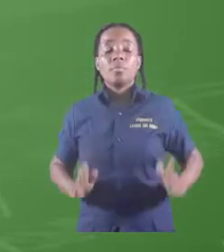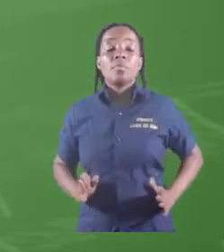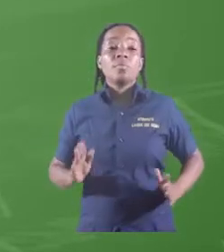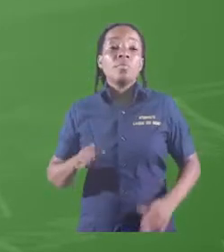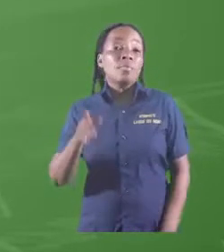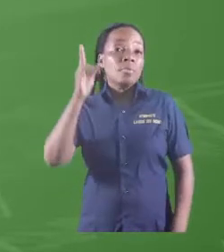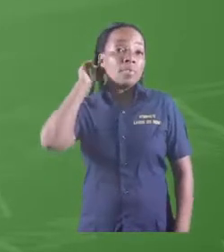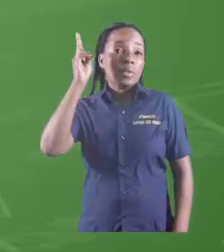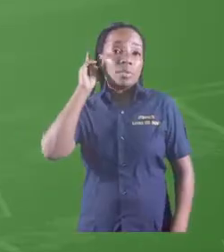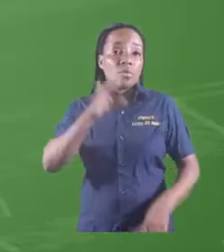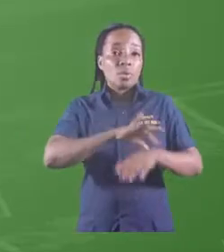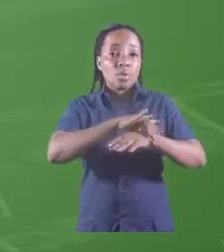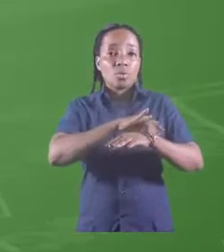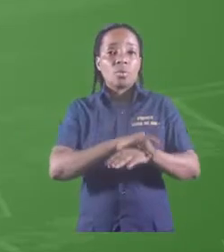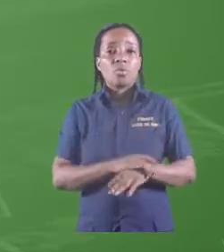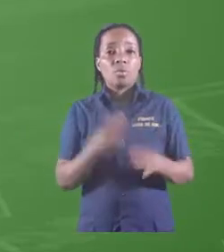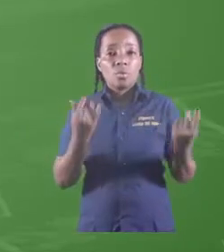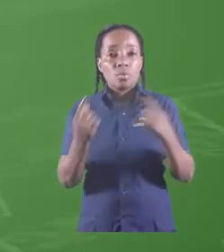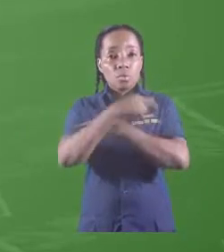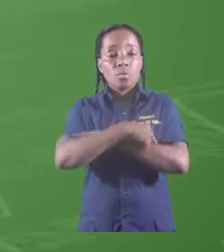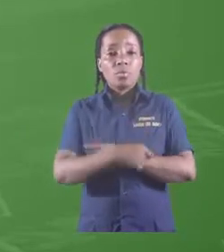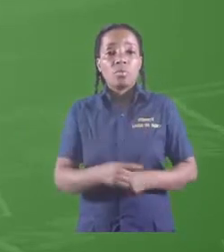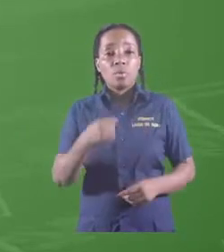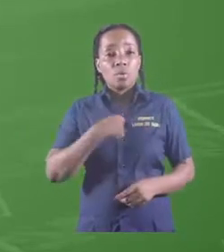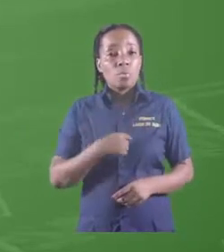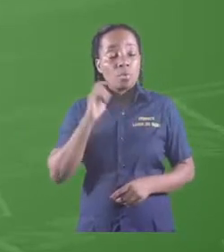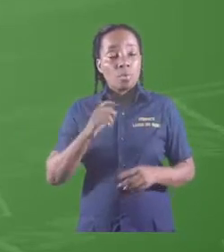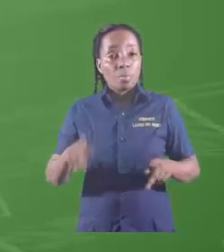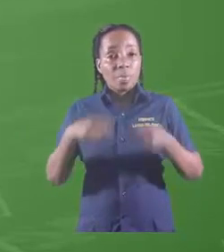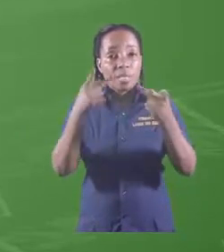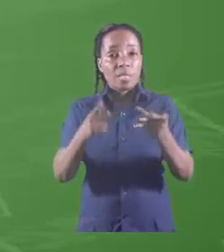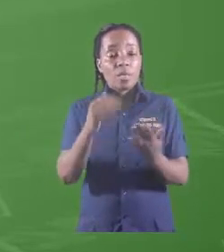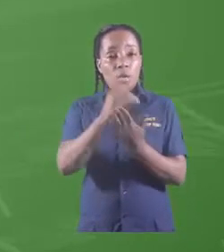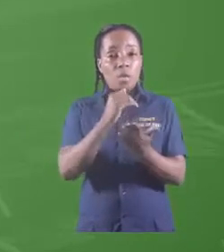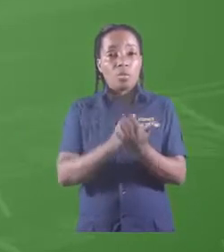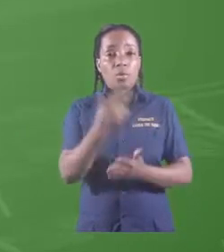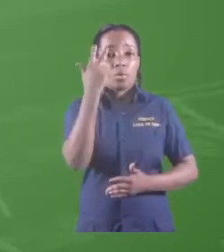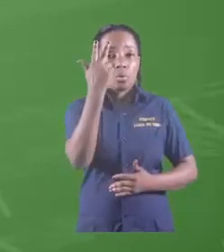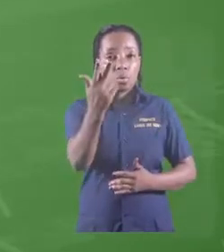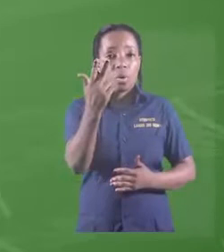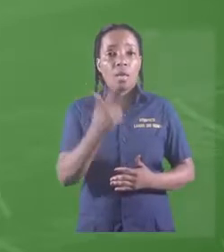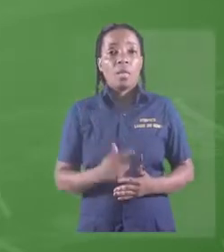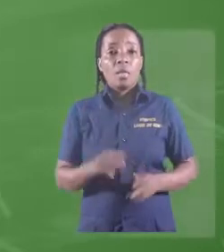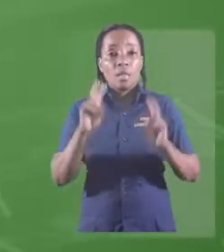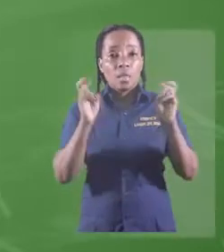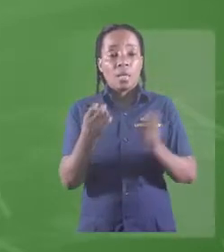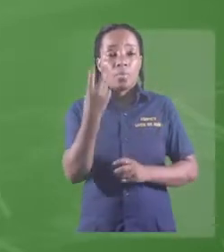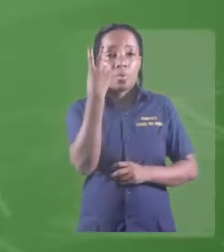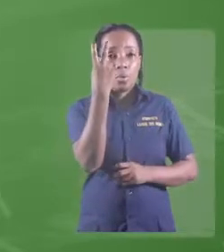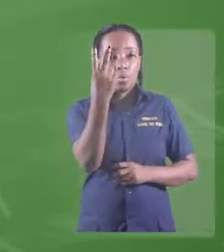géographie. Je suis chargée de vous présenter la leçon 3 du thème